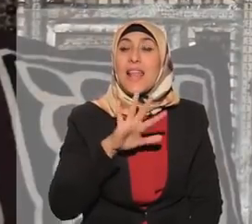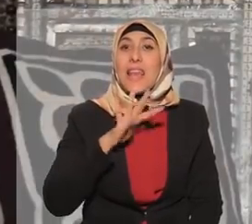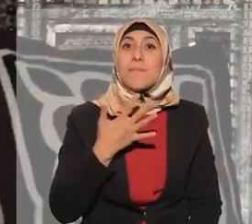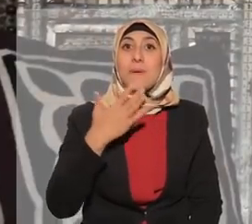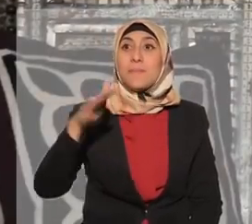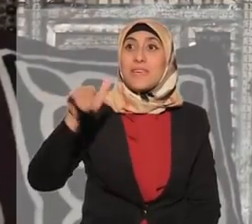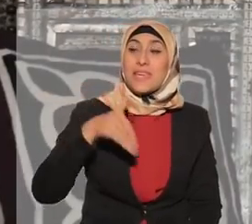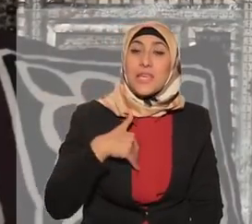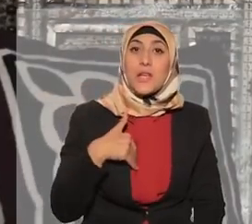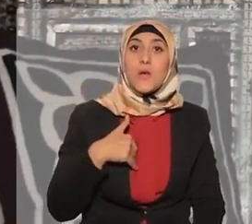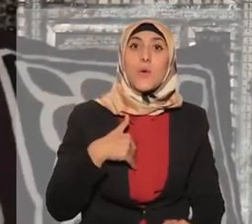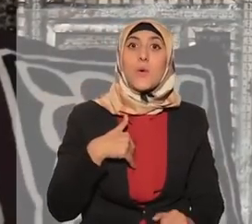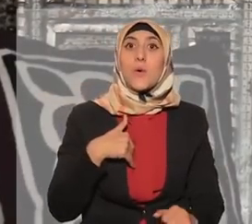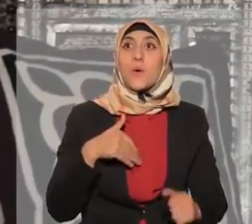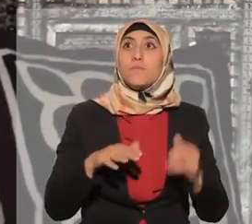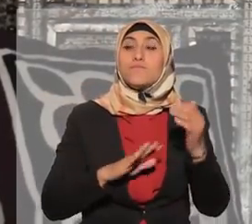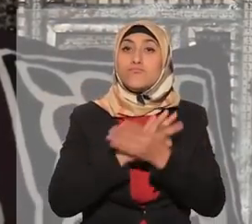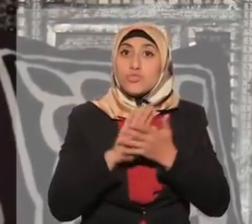البلايا أو المصائب،